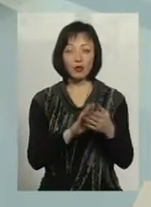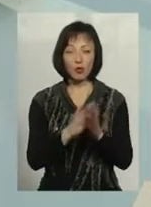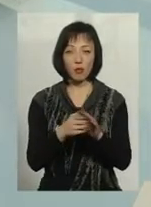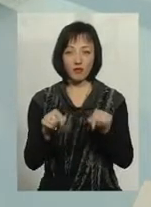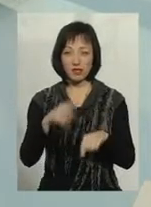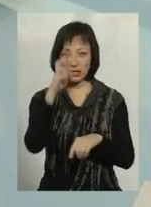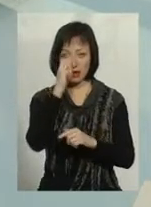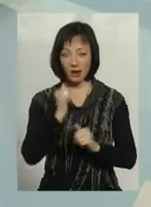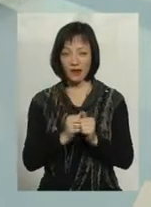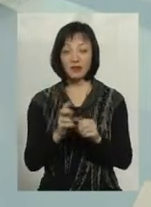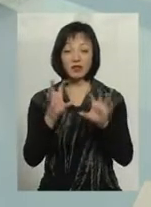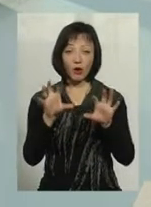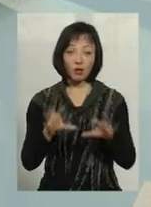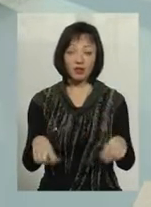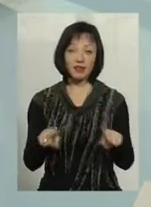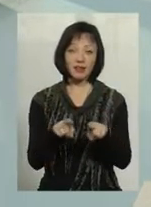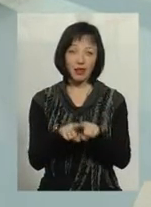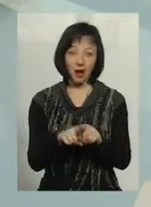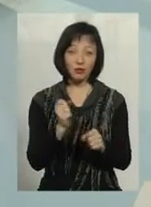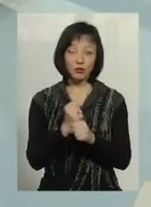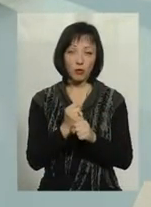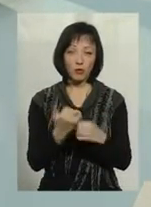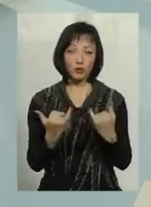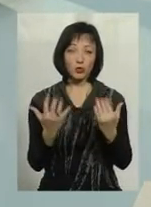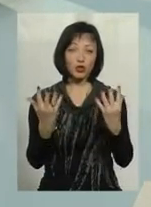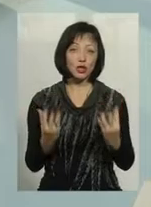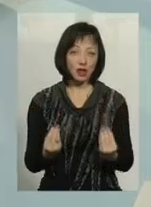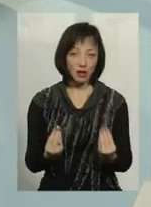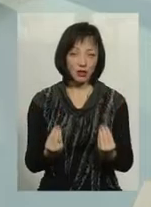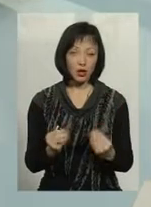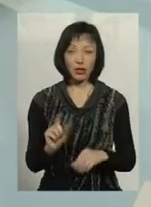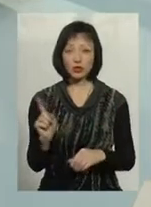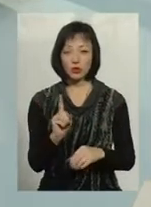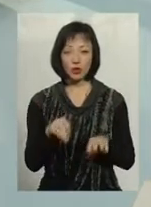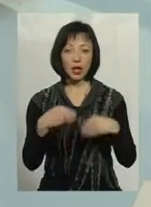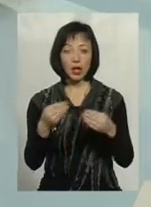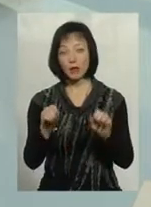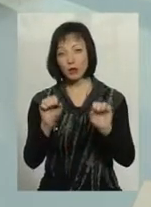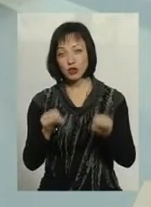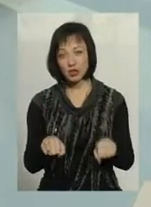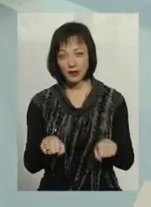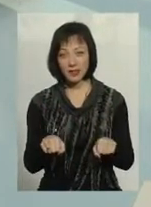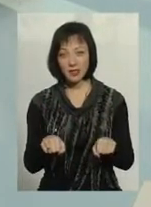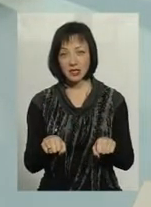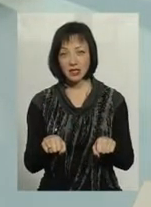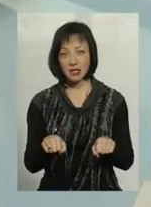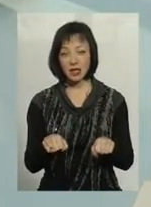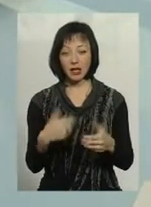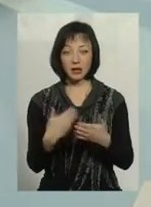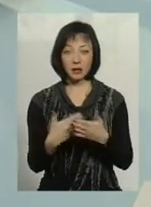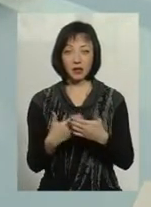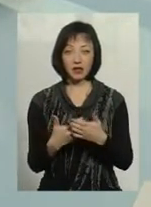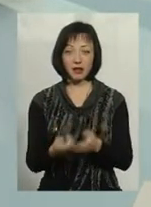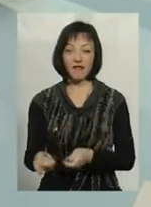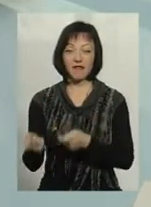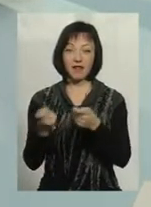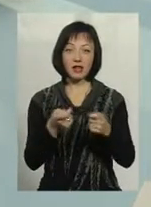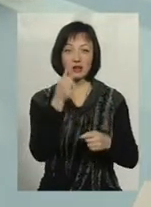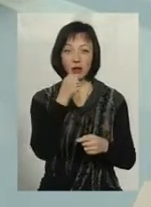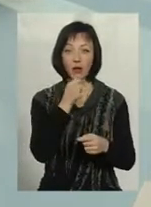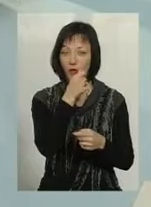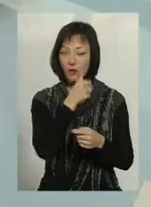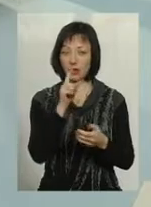тих документів і того документу обігу, котрий іде по закону про касові апарати, воно занадто громістке. Тобто цей